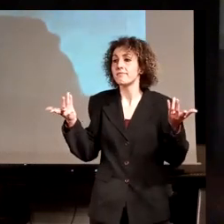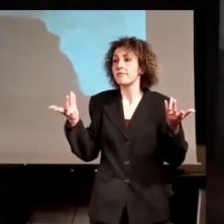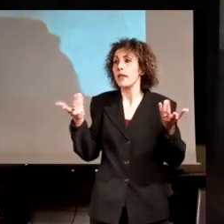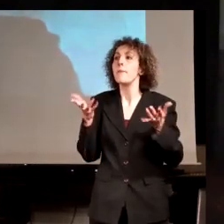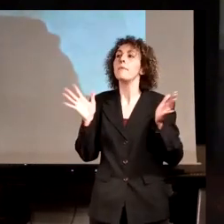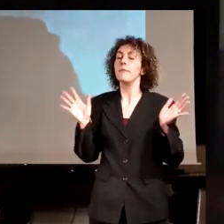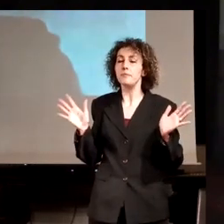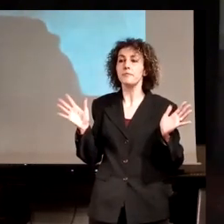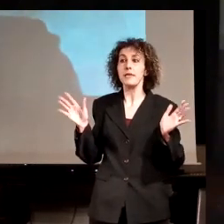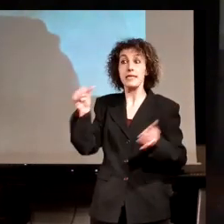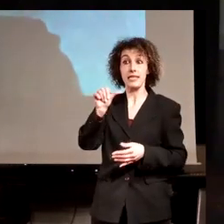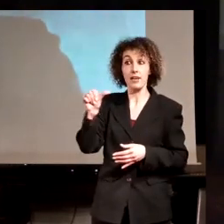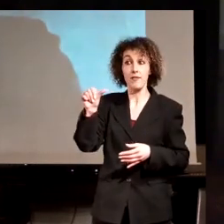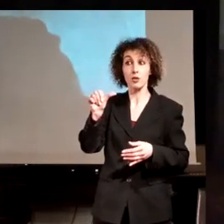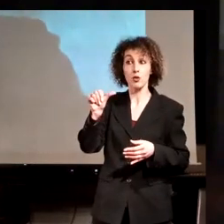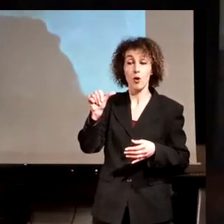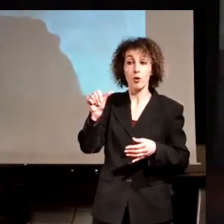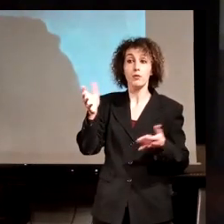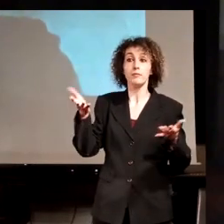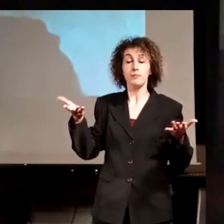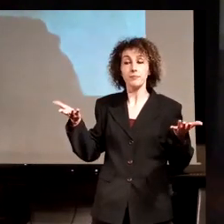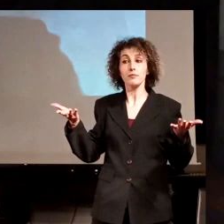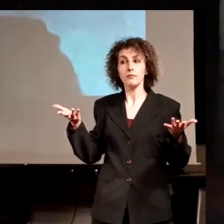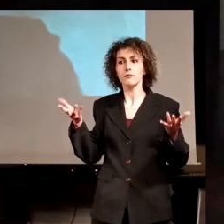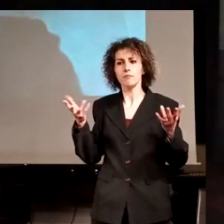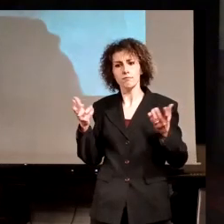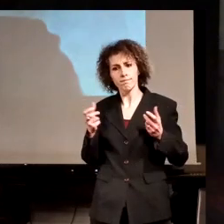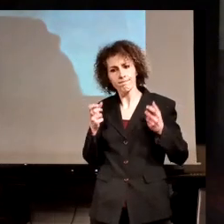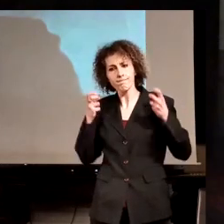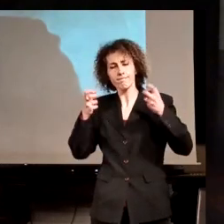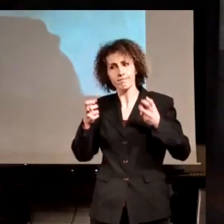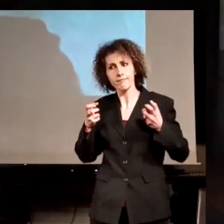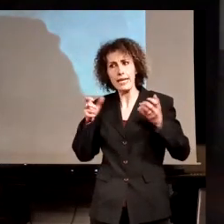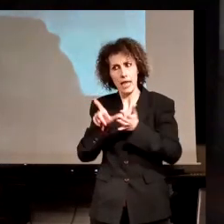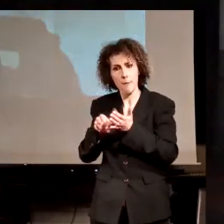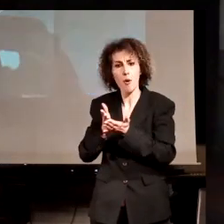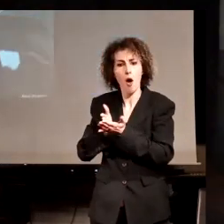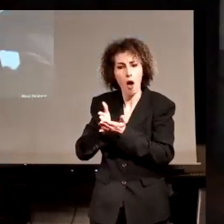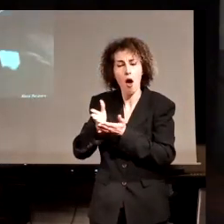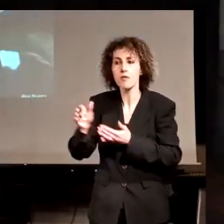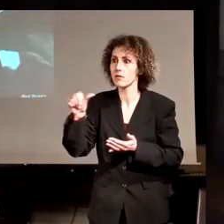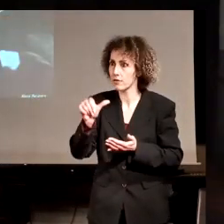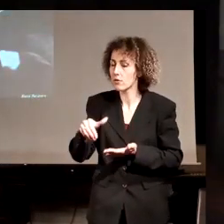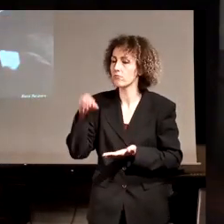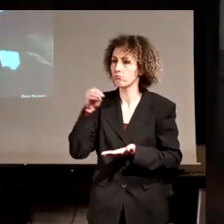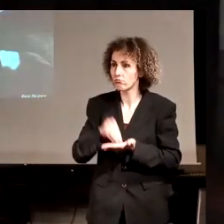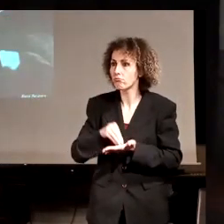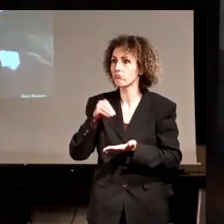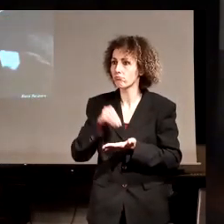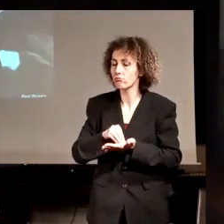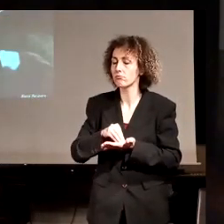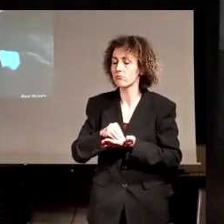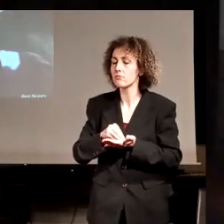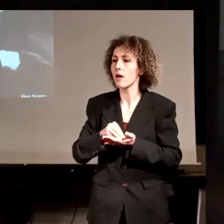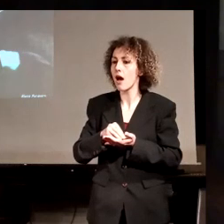ciononostante stevenson resiste al tempo soprattutto come posso dire se